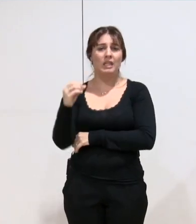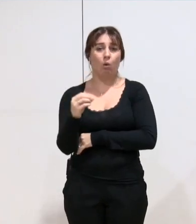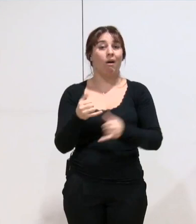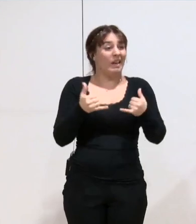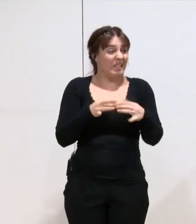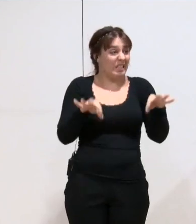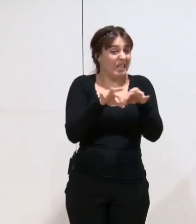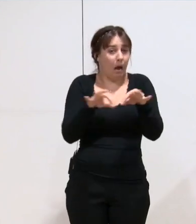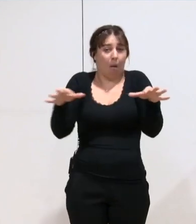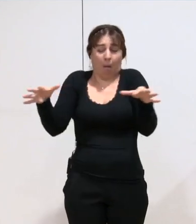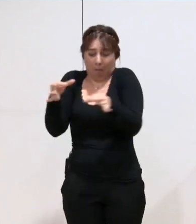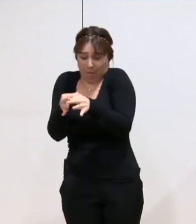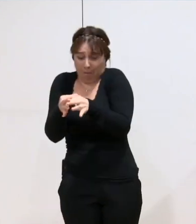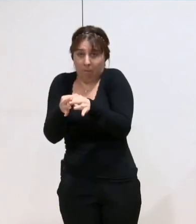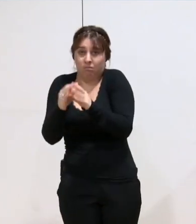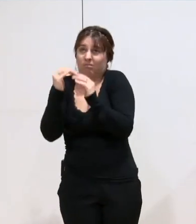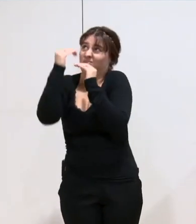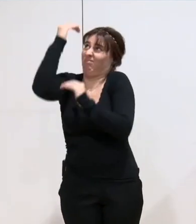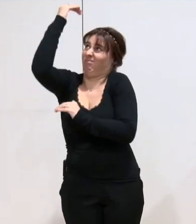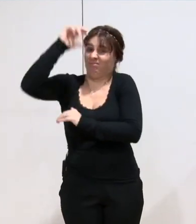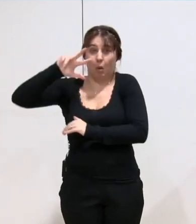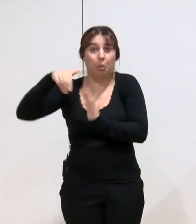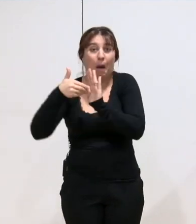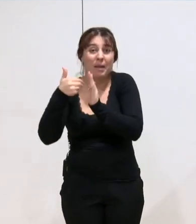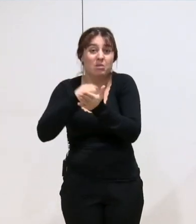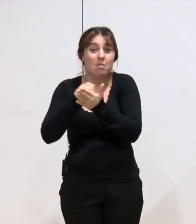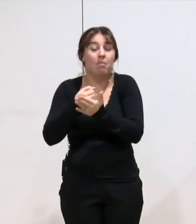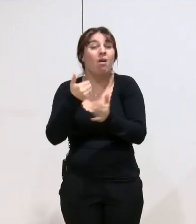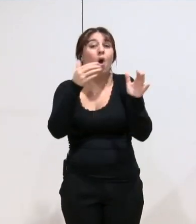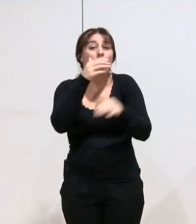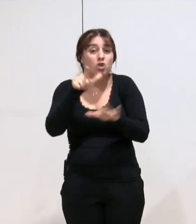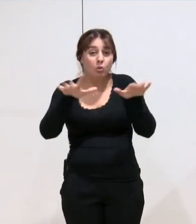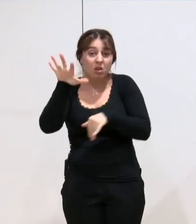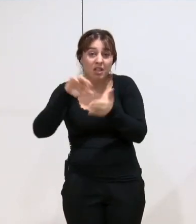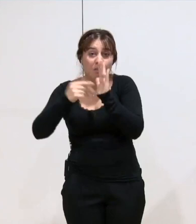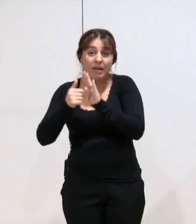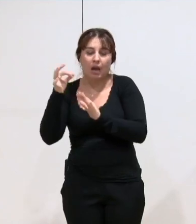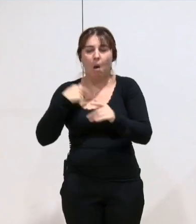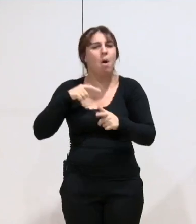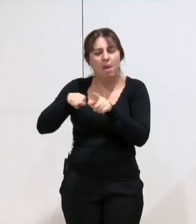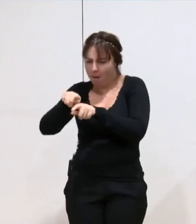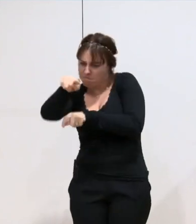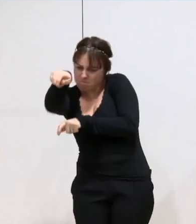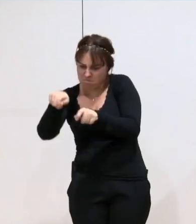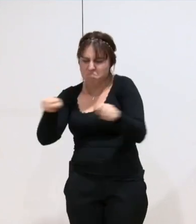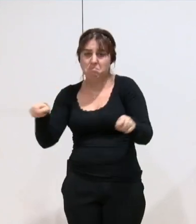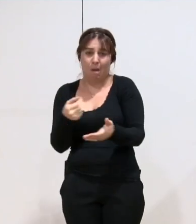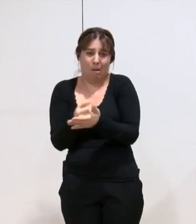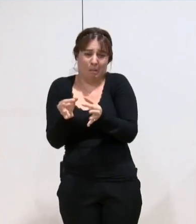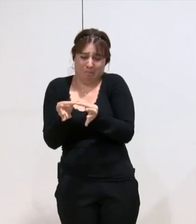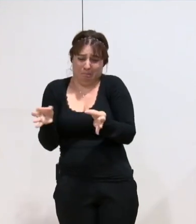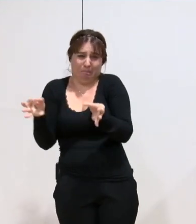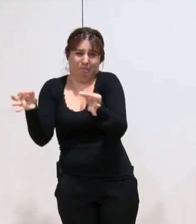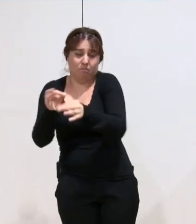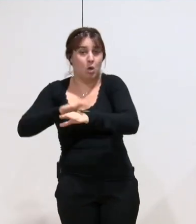qu'ici, qui fait à peine 3 mètres de plafond. On nous dit qu'elle fait 175 mètres carrés. Je ne l'ai pas vraiment mesuré, mais je pense que c'est à peu près ça. Vous avez